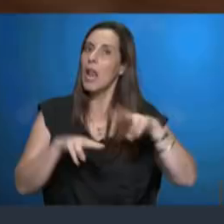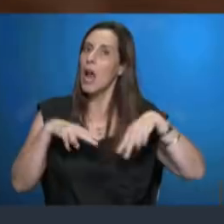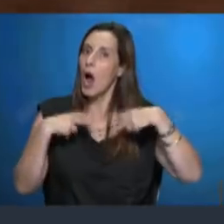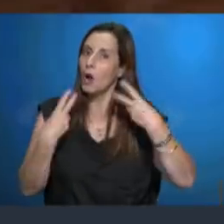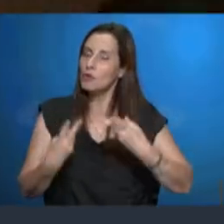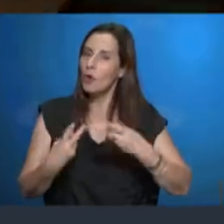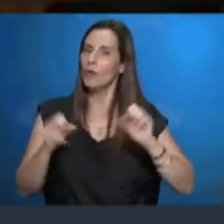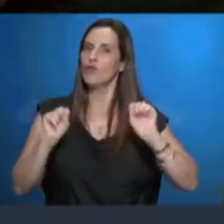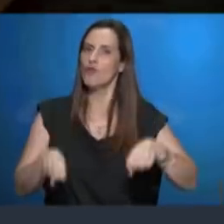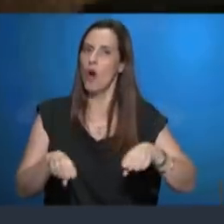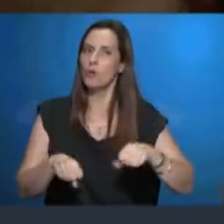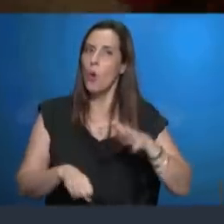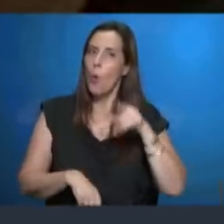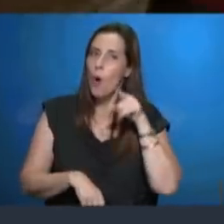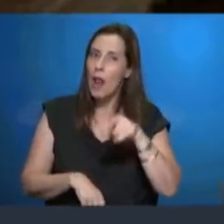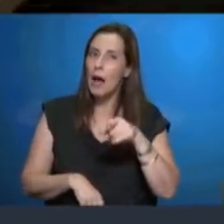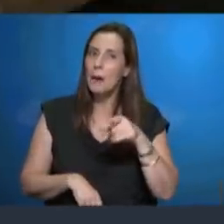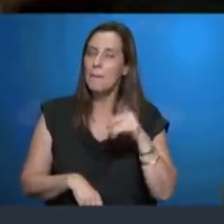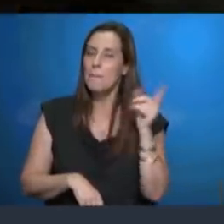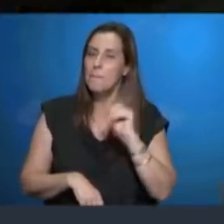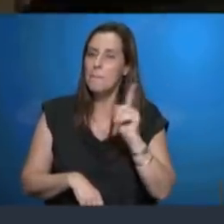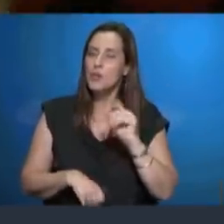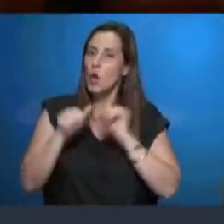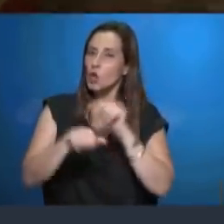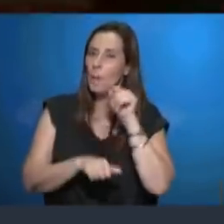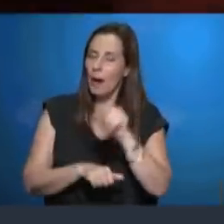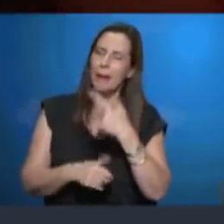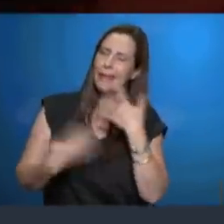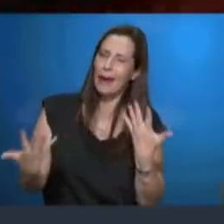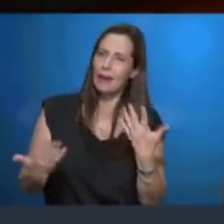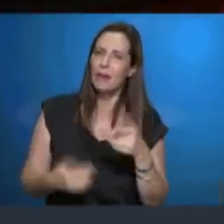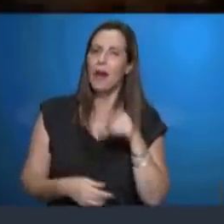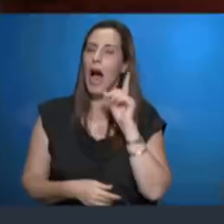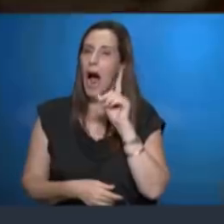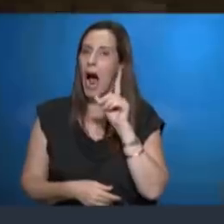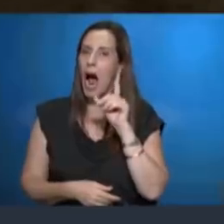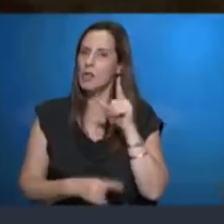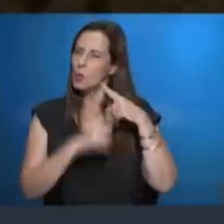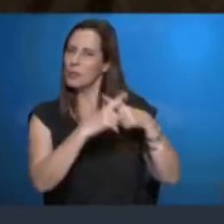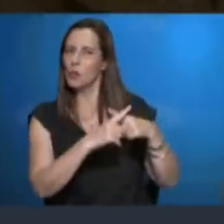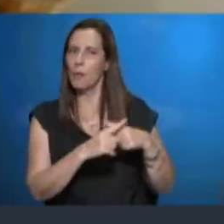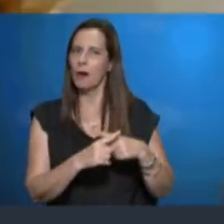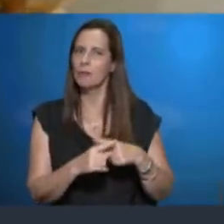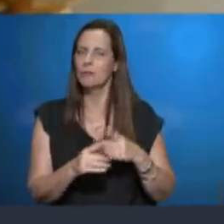לחס השלטון. יכול להיות שמי שלא במחנה שלך נגיד, אז הוא מסומן? אני